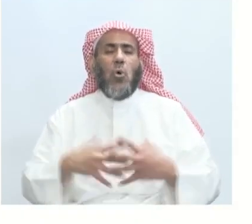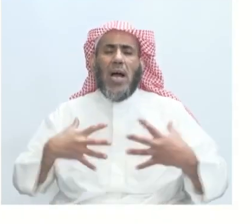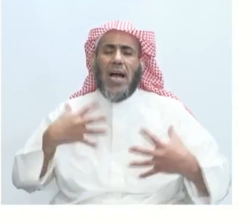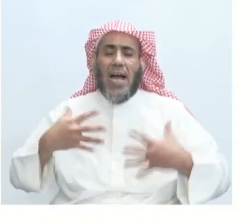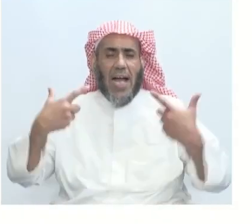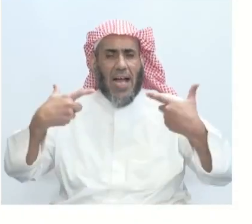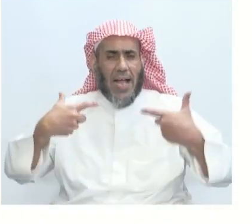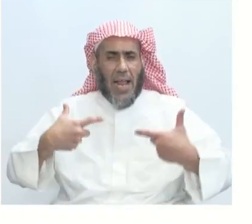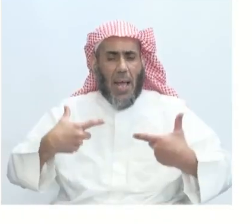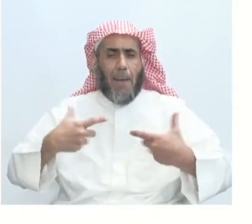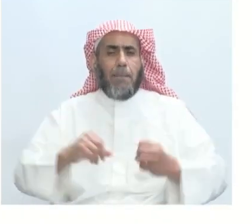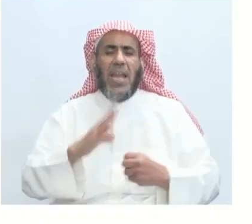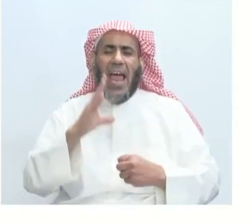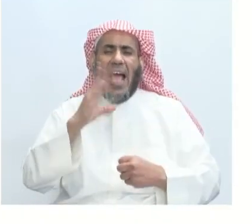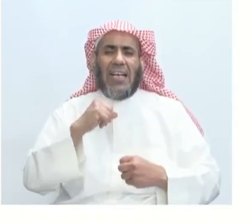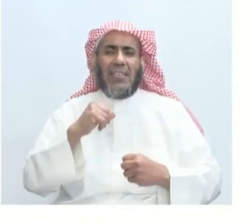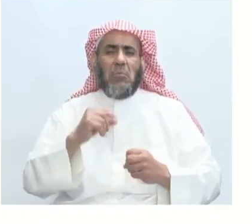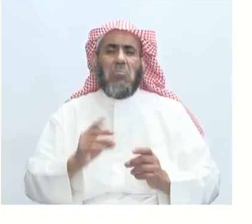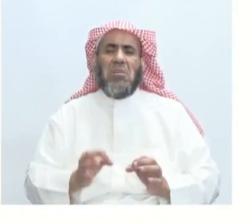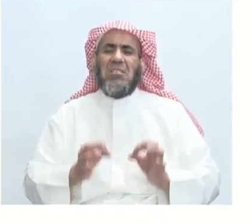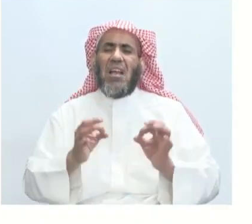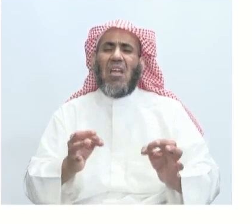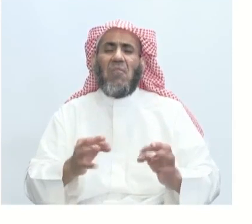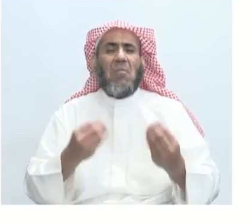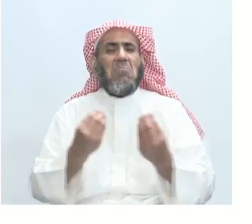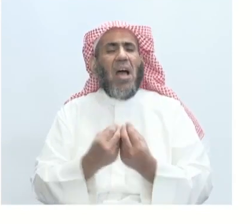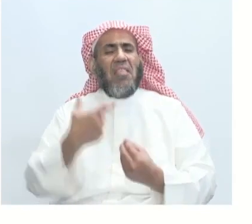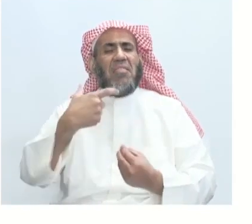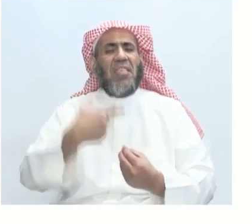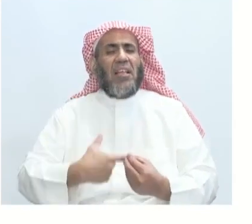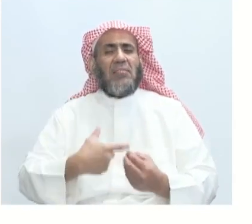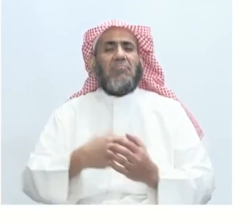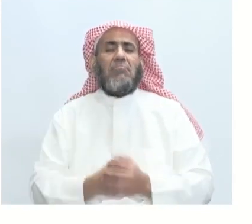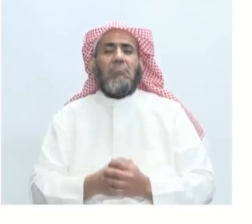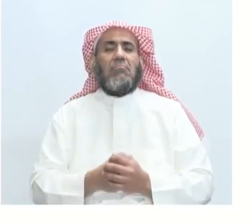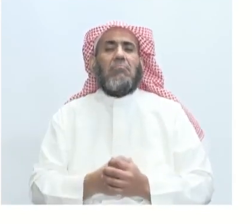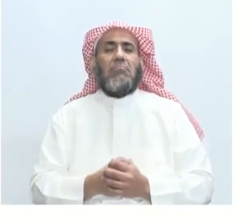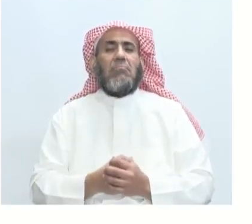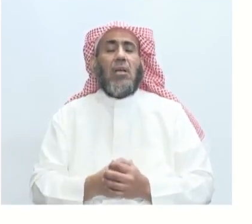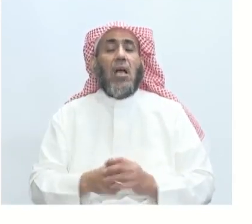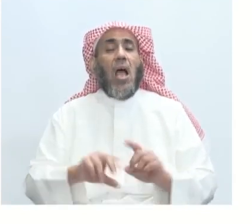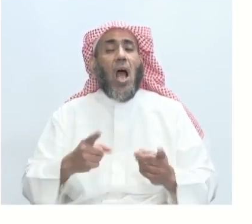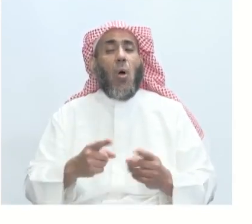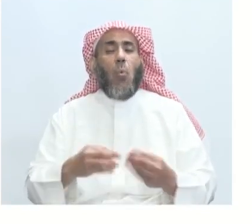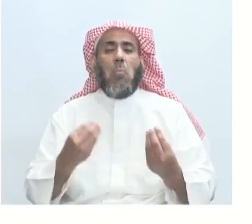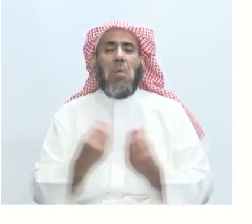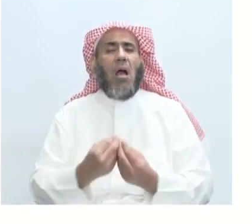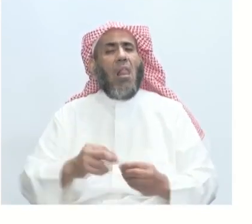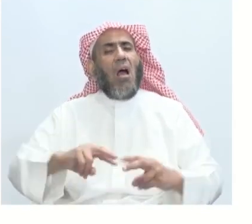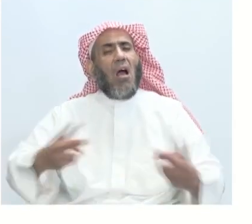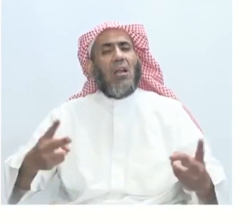حاله من عدم التكيف مع الذات او مع